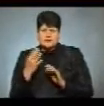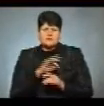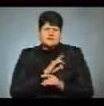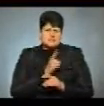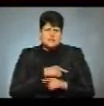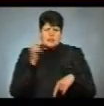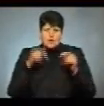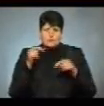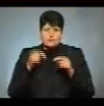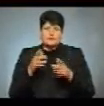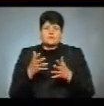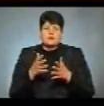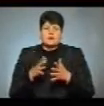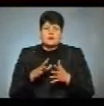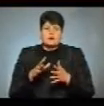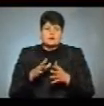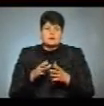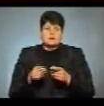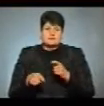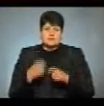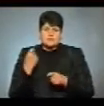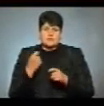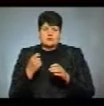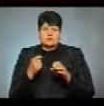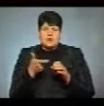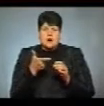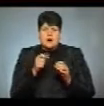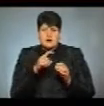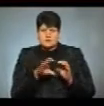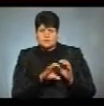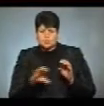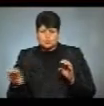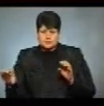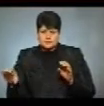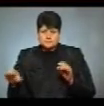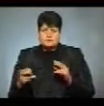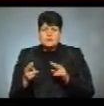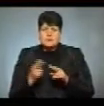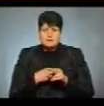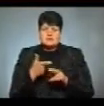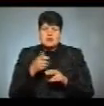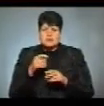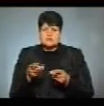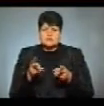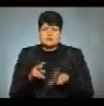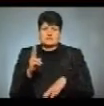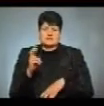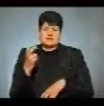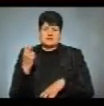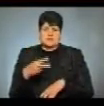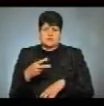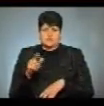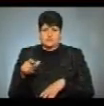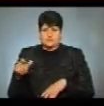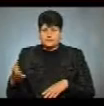інтенсивних опадів сміття пошкоджено наземну газову трубу низького тиску. Без газопостачання залишилося 220 абонентів.